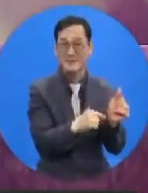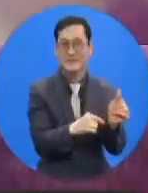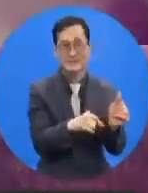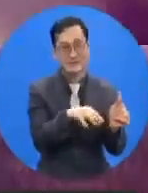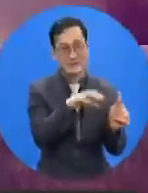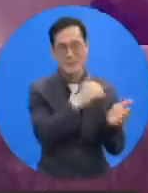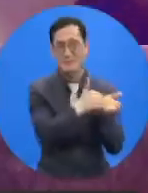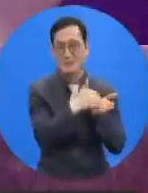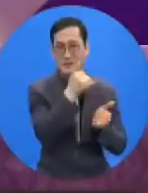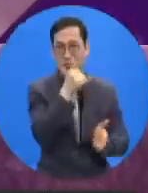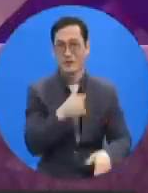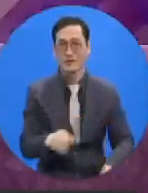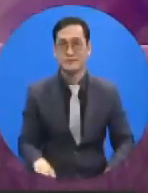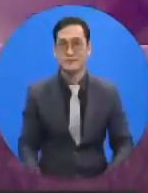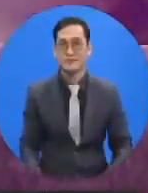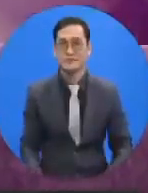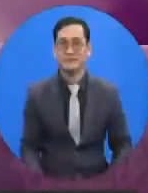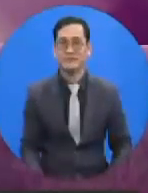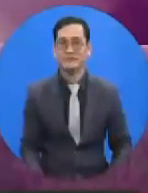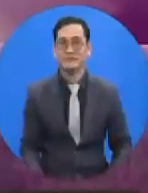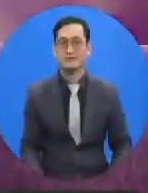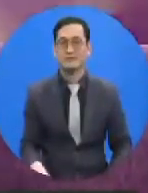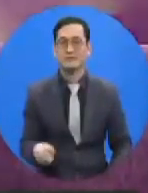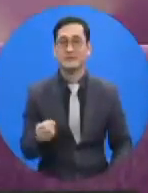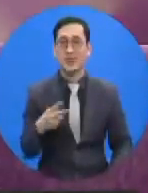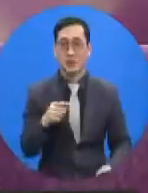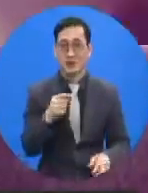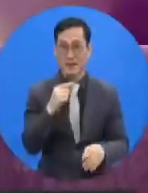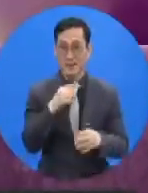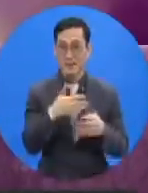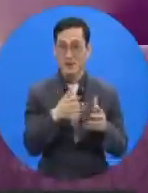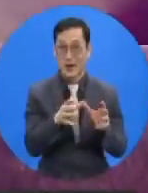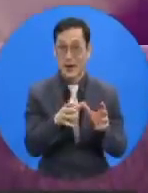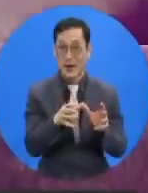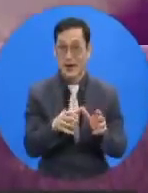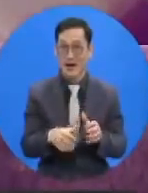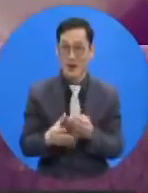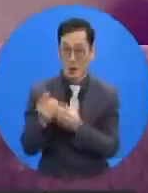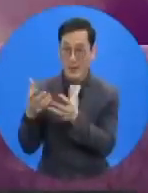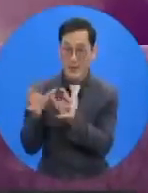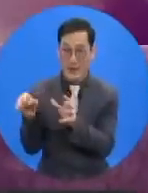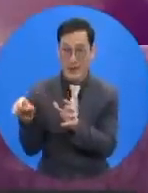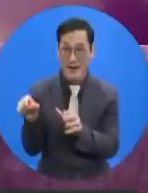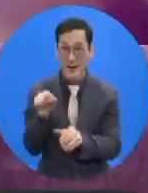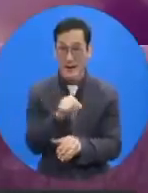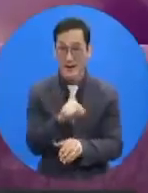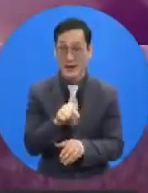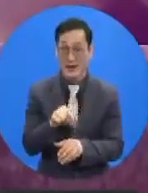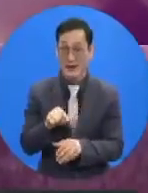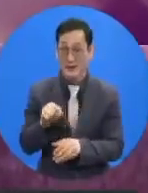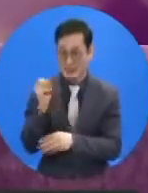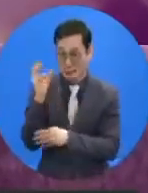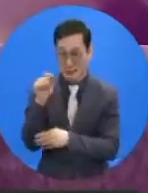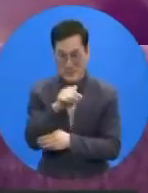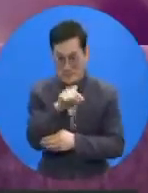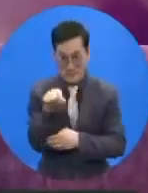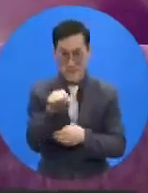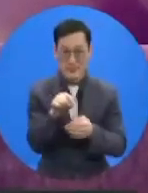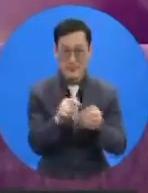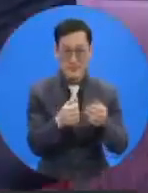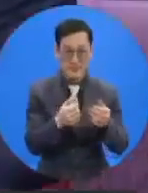통합당이 스스로 당내에서 생각하고 있는 예상하고 있는 의석수 판세에 대해서 오늘 동아일보가 보도했습니다. 출력물로